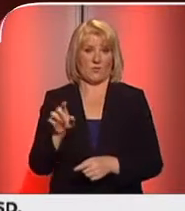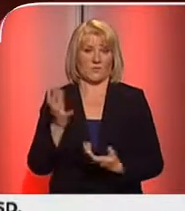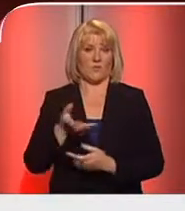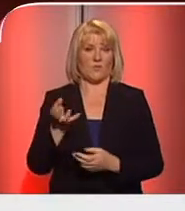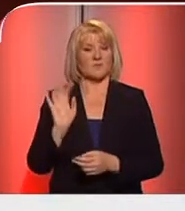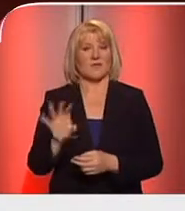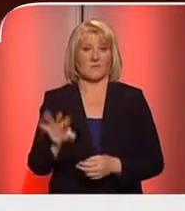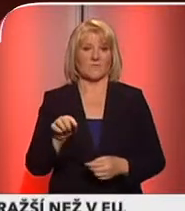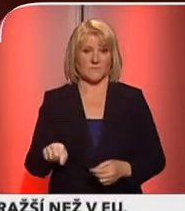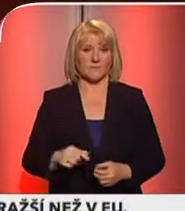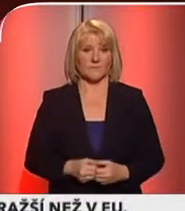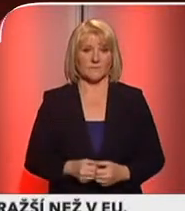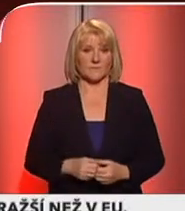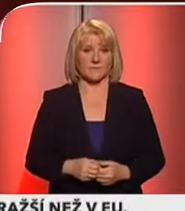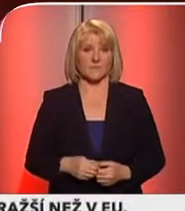jakási negace.